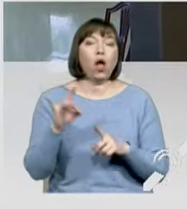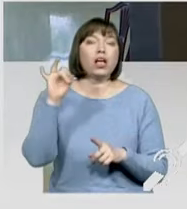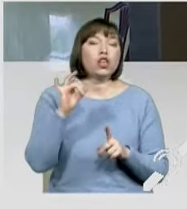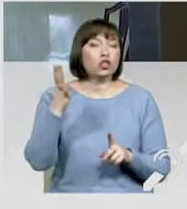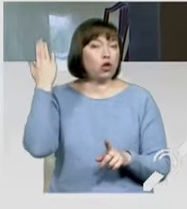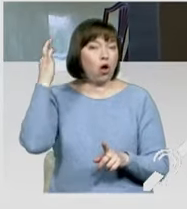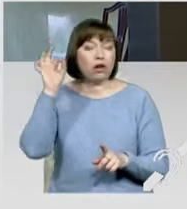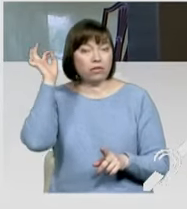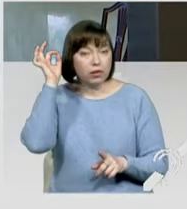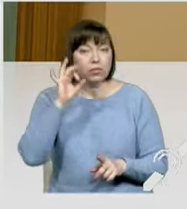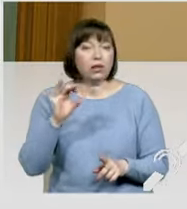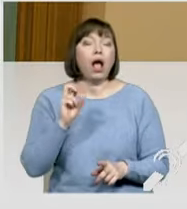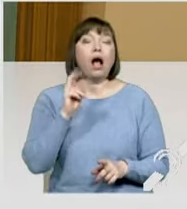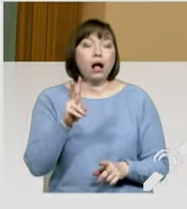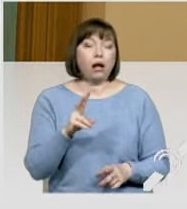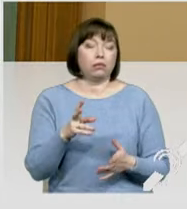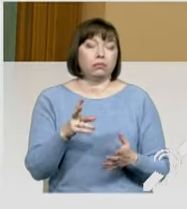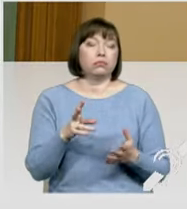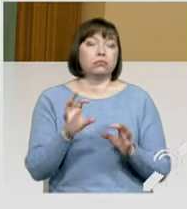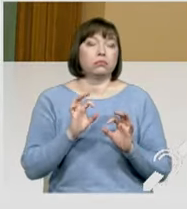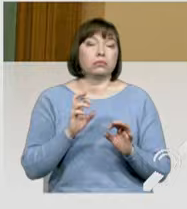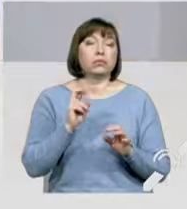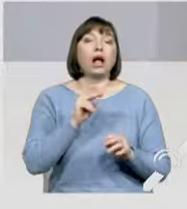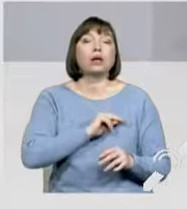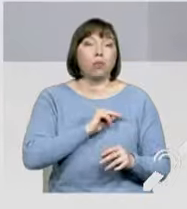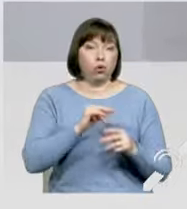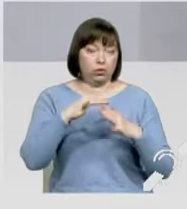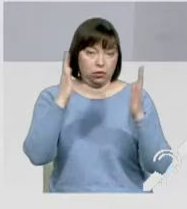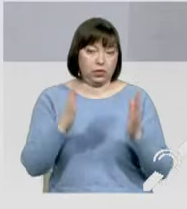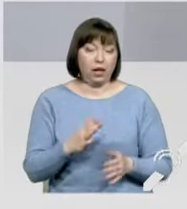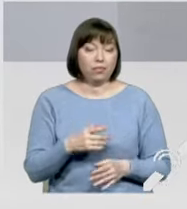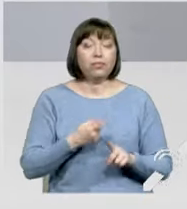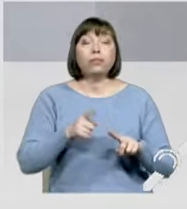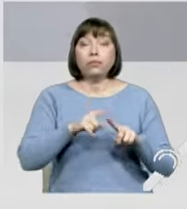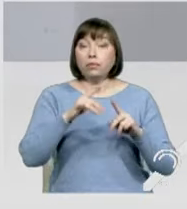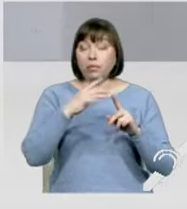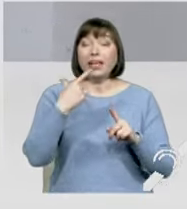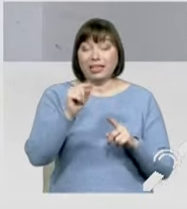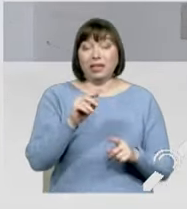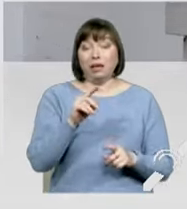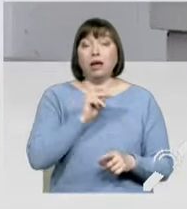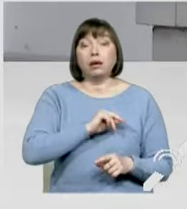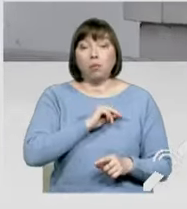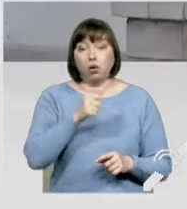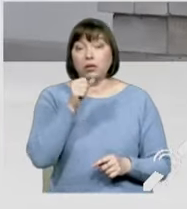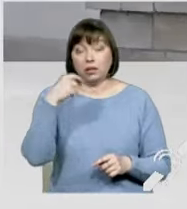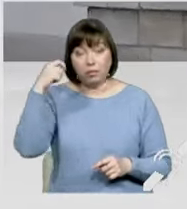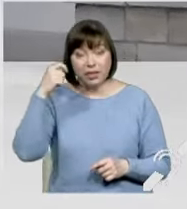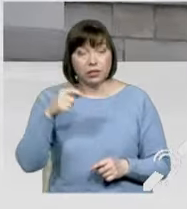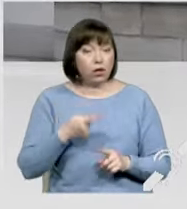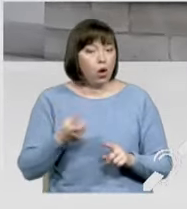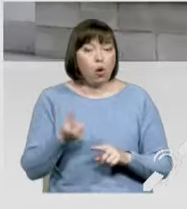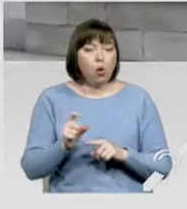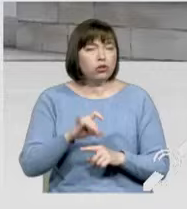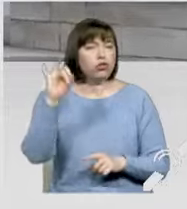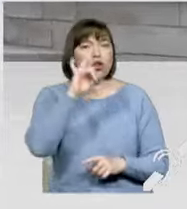și o prezentare a modului de funcționare a instituției. Clădirea în care își are reședința președintele Estoniei este una istorică,